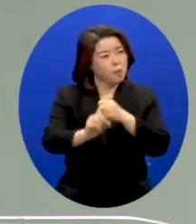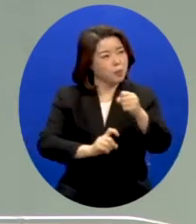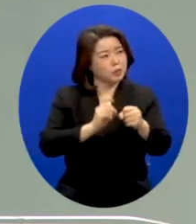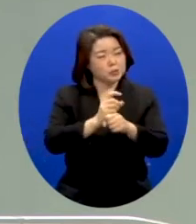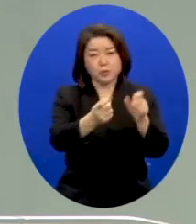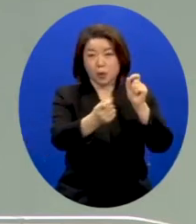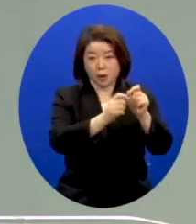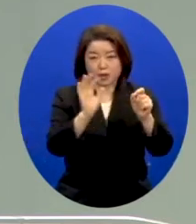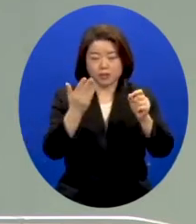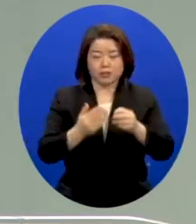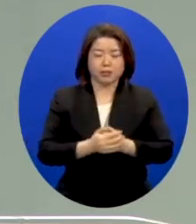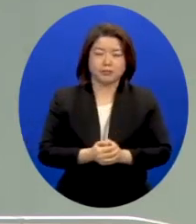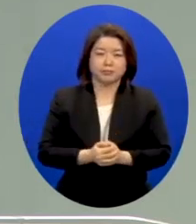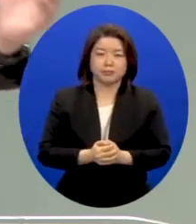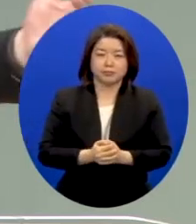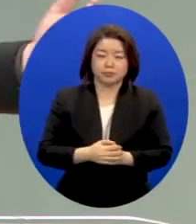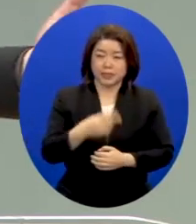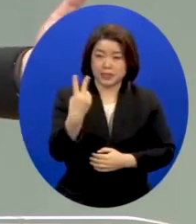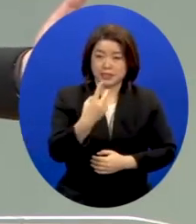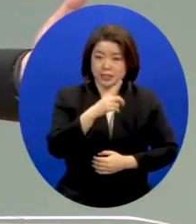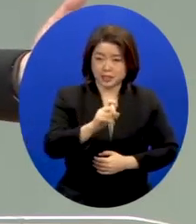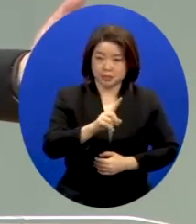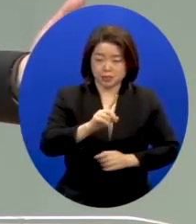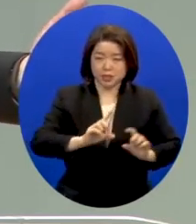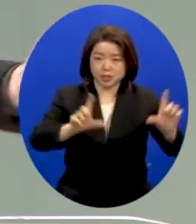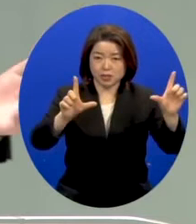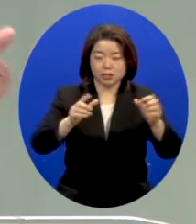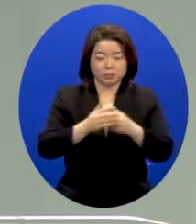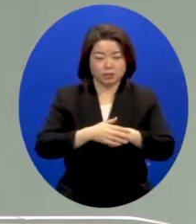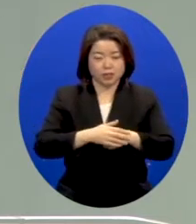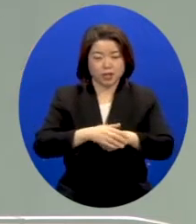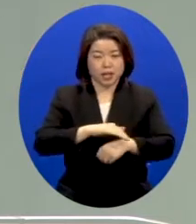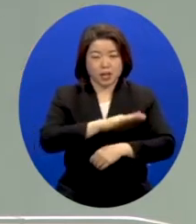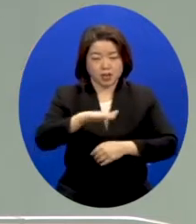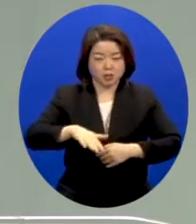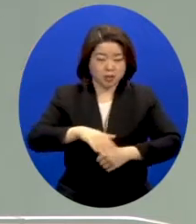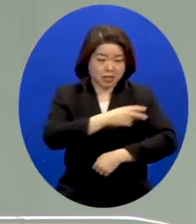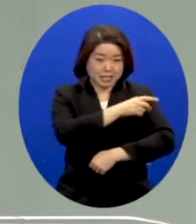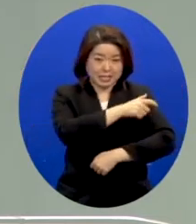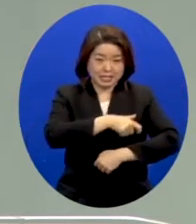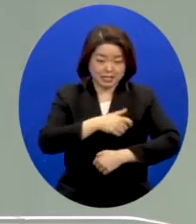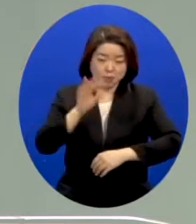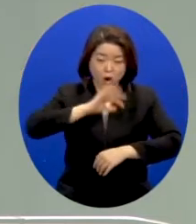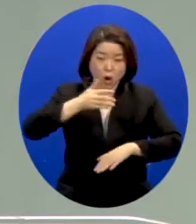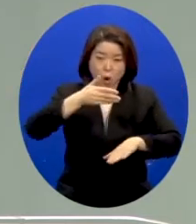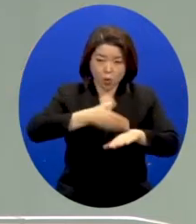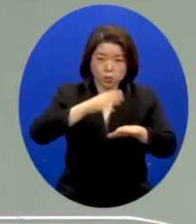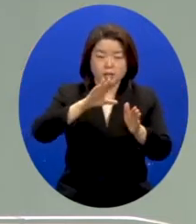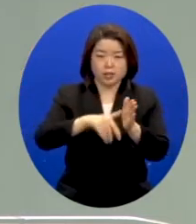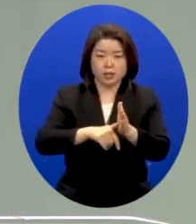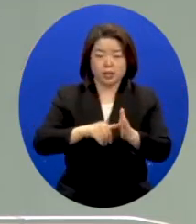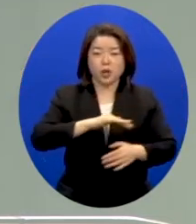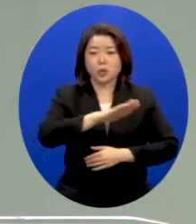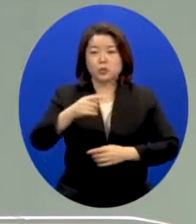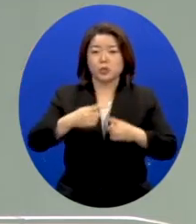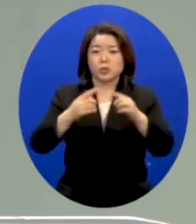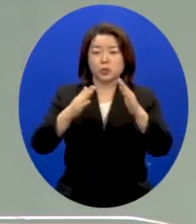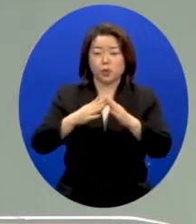집니다 2011년 2문 훈련 때에 우리 교회의 담임 목사님을 좀 바꾸자 고 제안했습니다